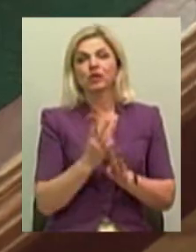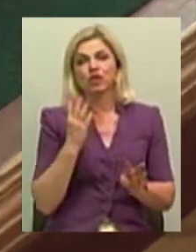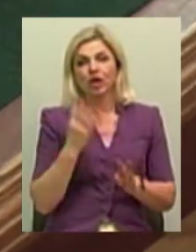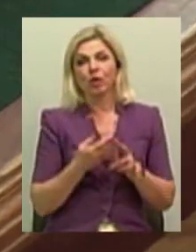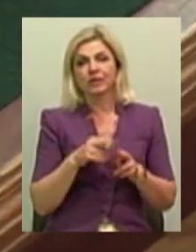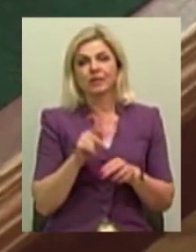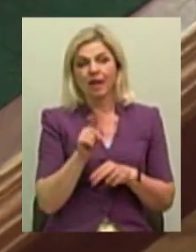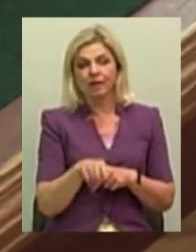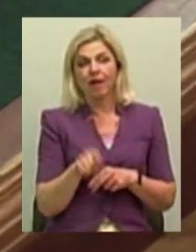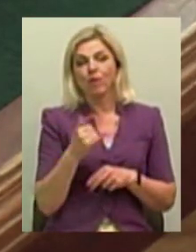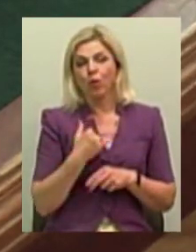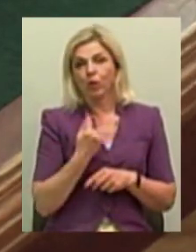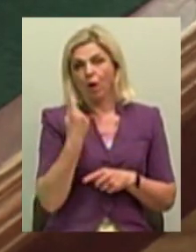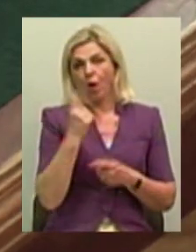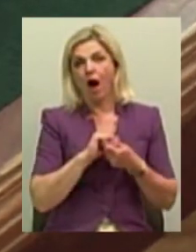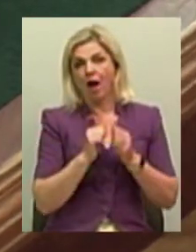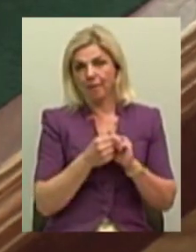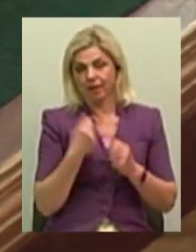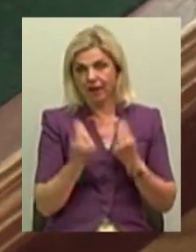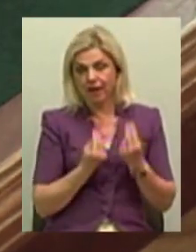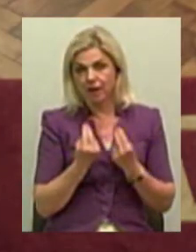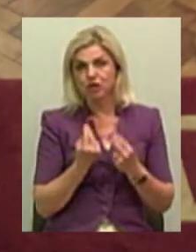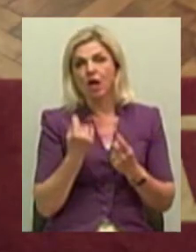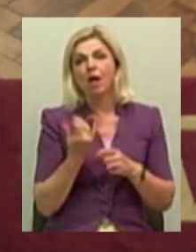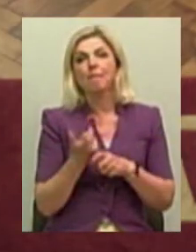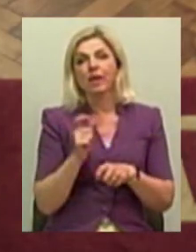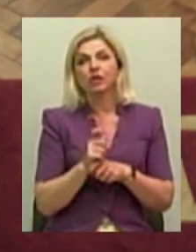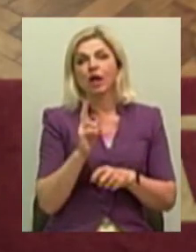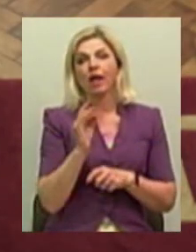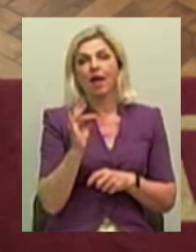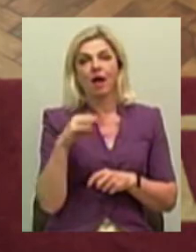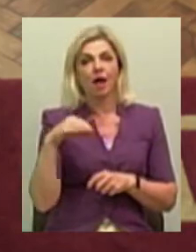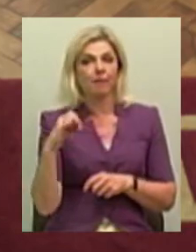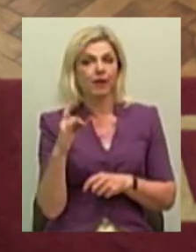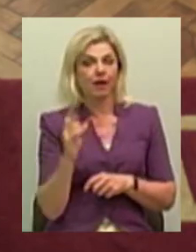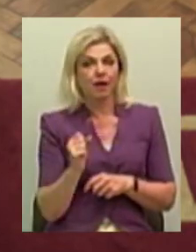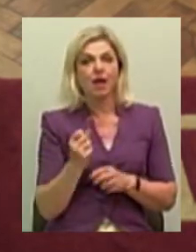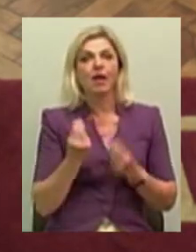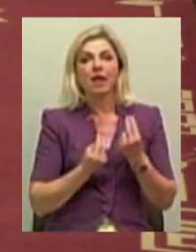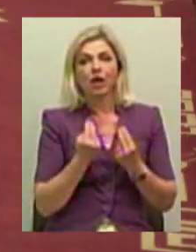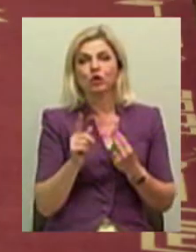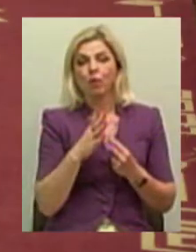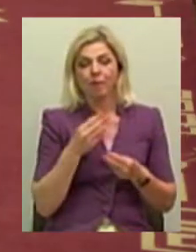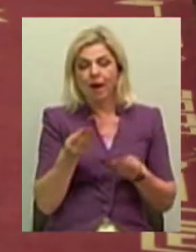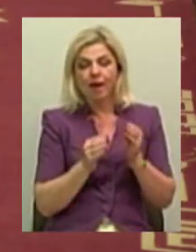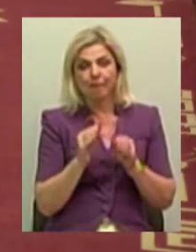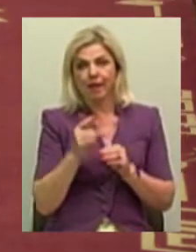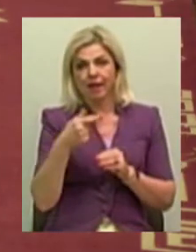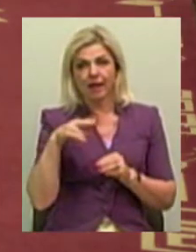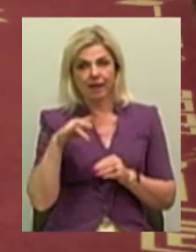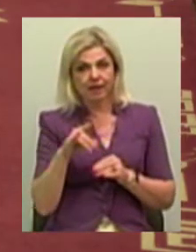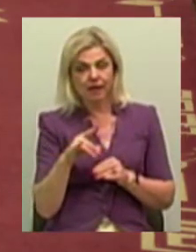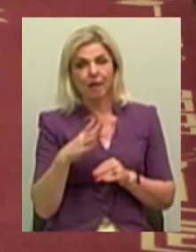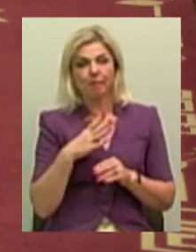ну, навіть є одна кам'яна іграшка, здебільшого це кераміка, тобто іграшки, які ліпилися з глини,